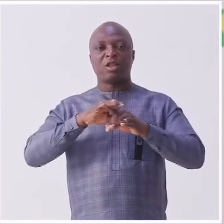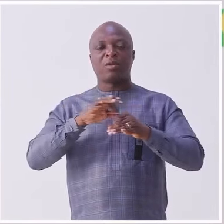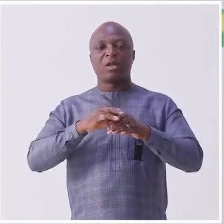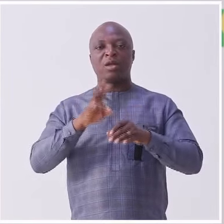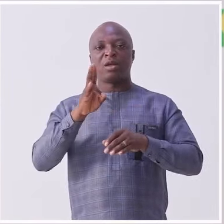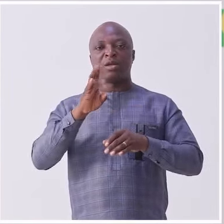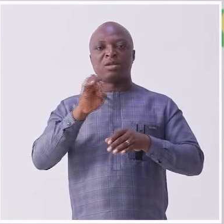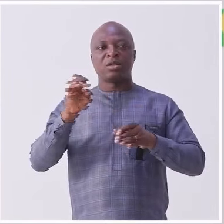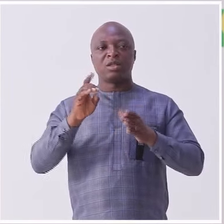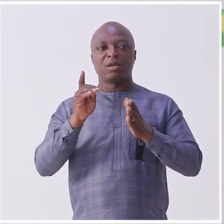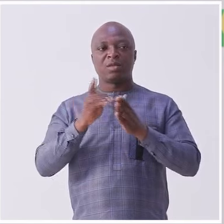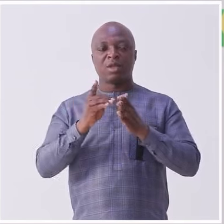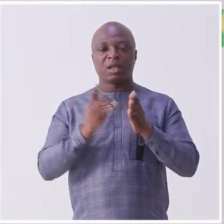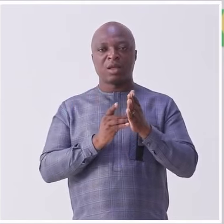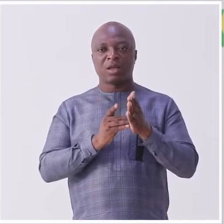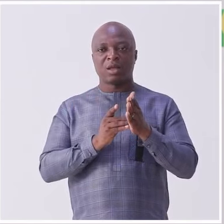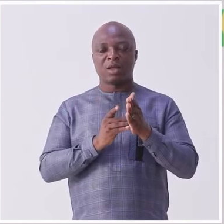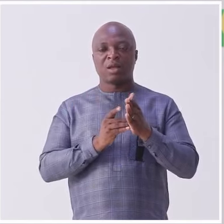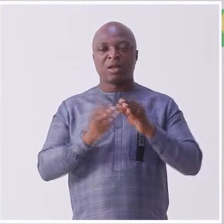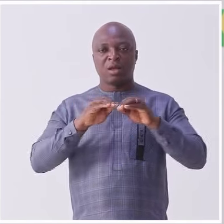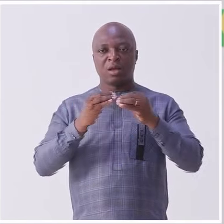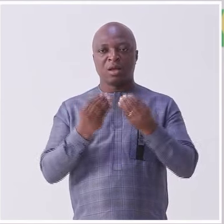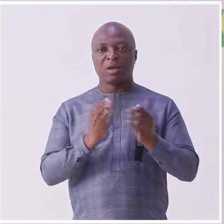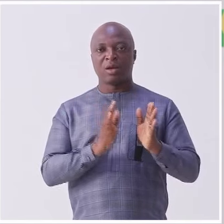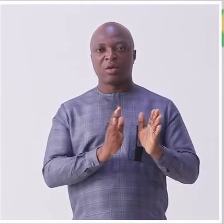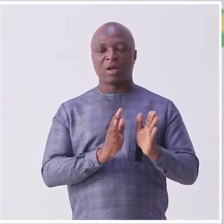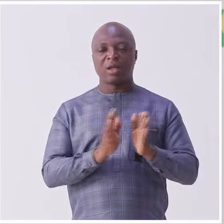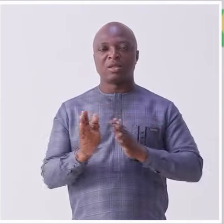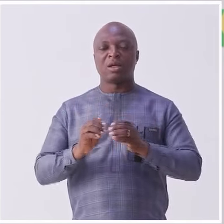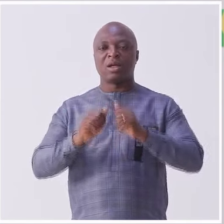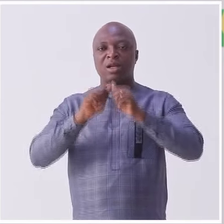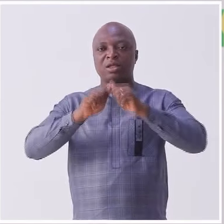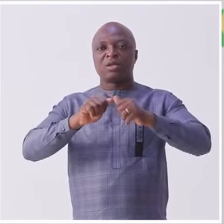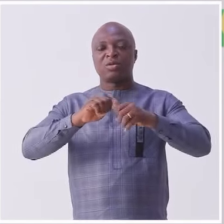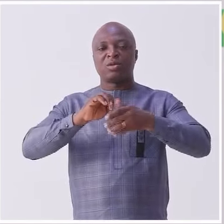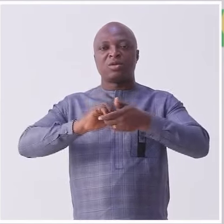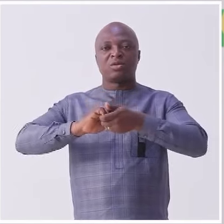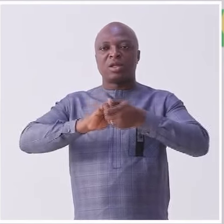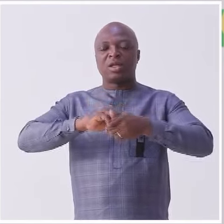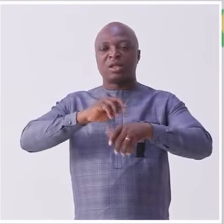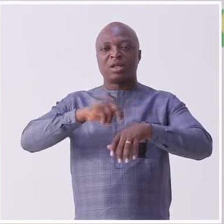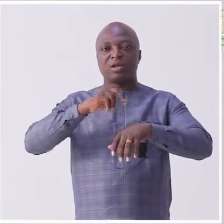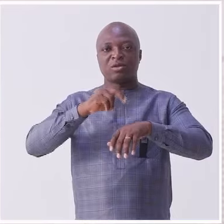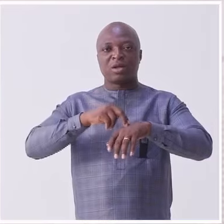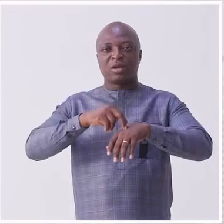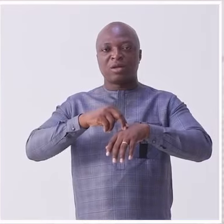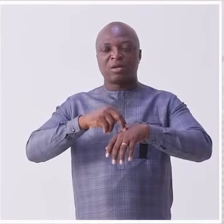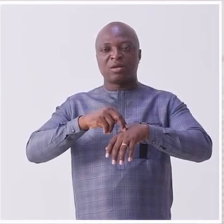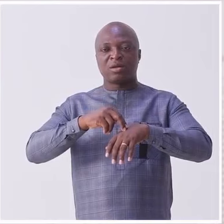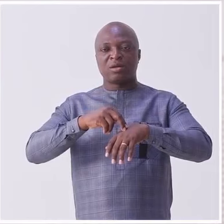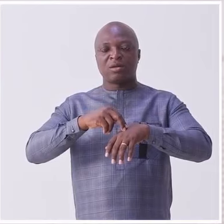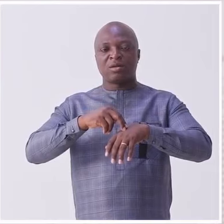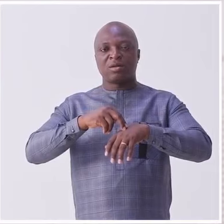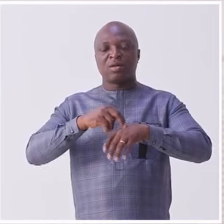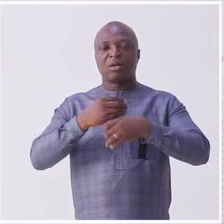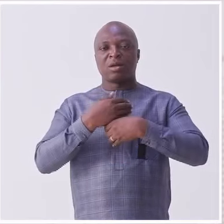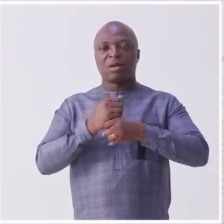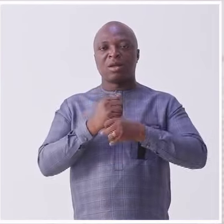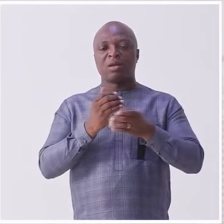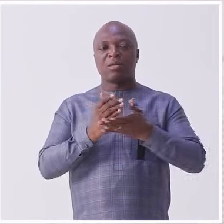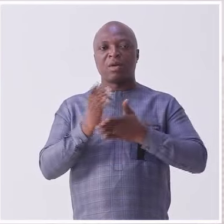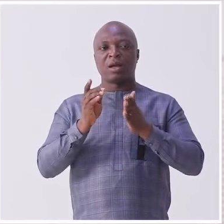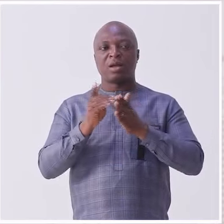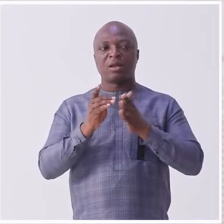un septième décret réorganisant l'Agence de solidarité nationale. Créée